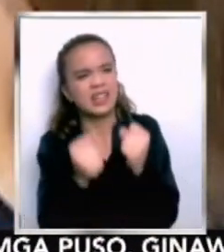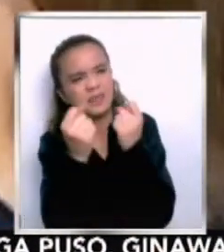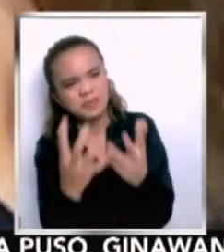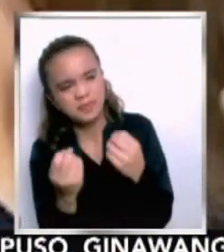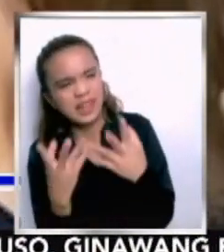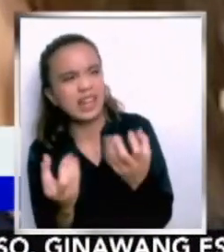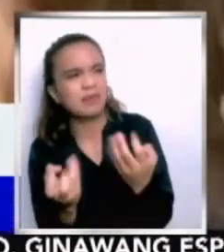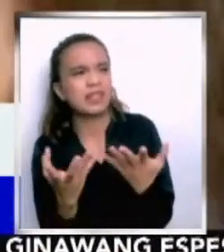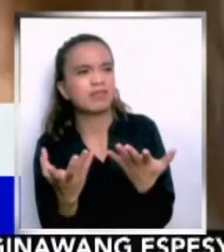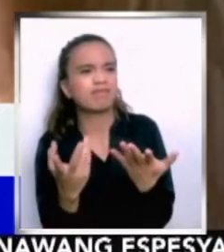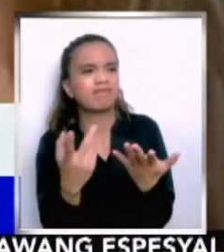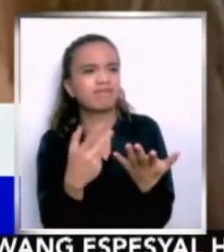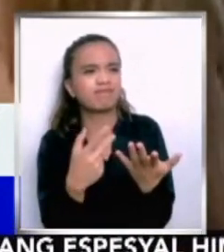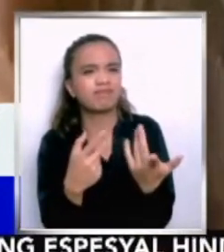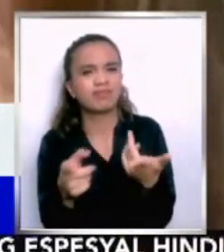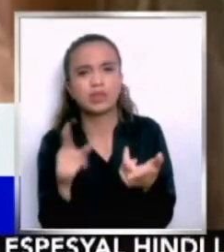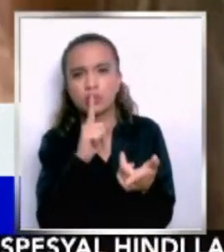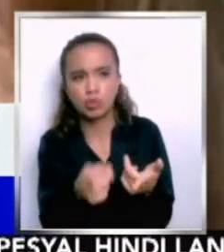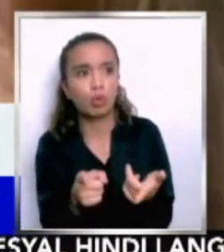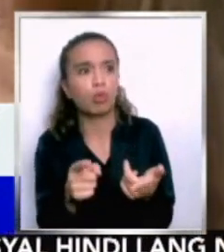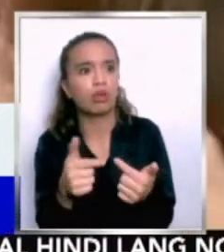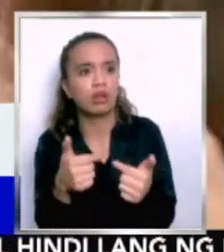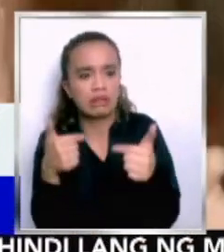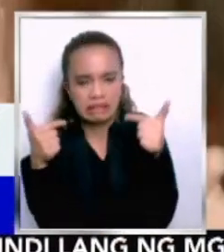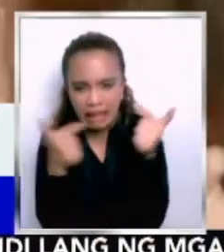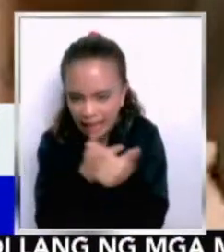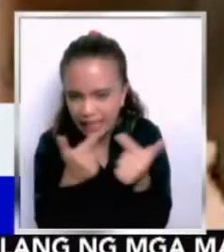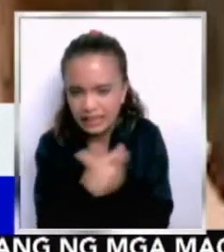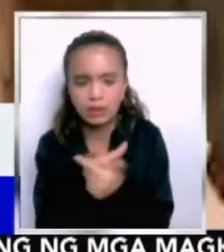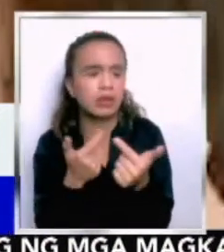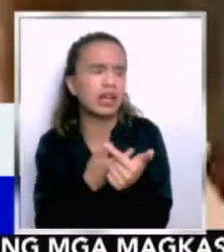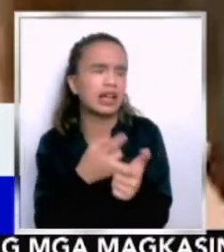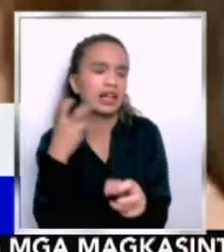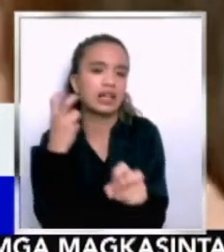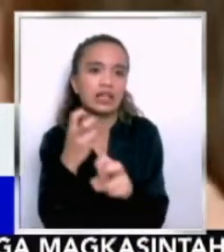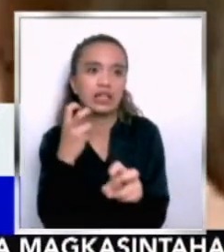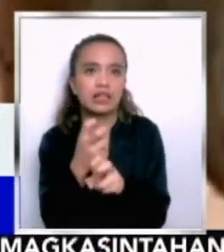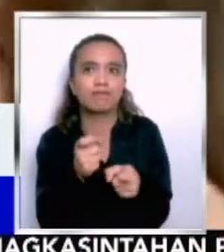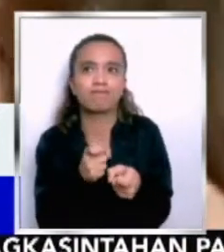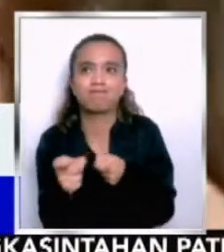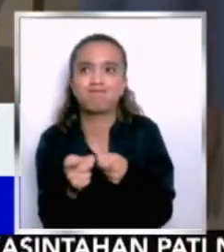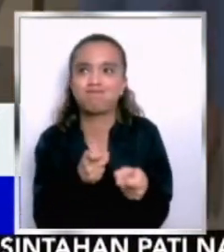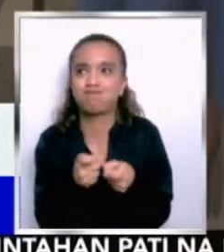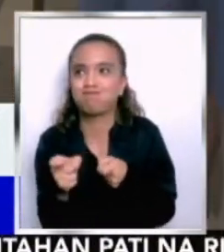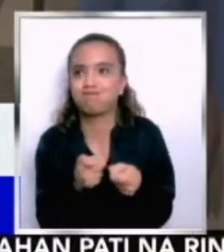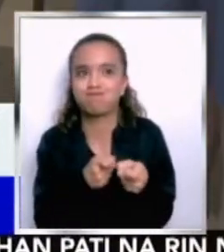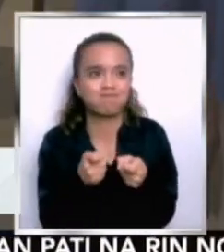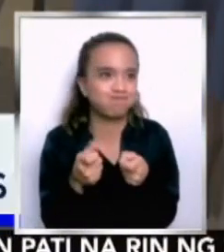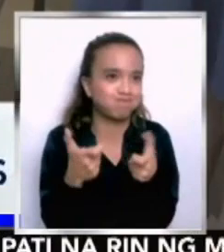talagang nakakatawa. Titular, ang hirap magpigil ng tawa sa eksena lalo na kasama mo to.